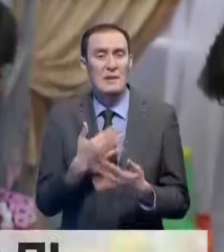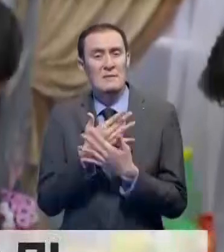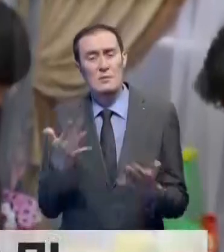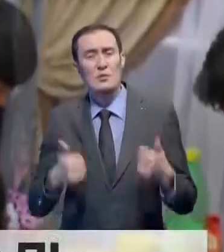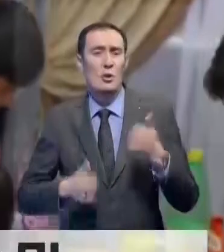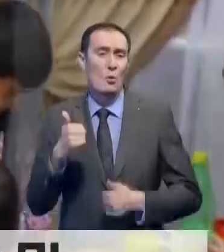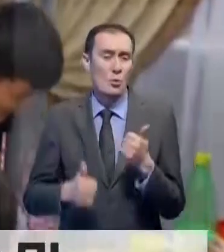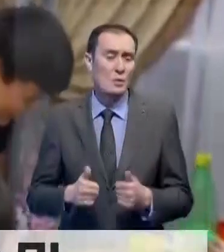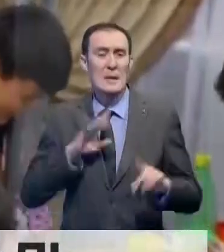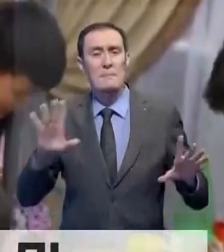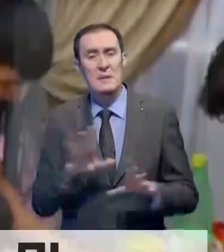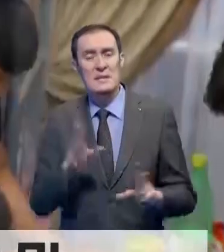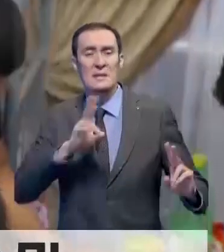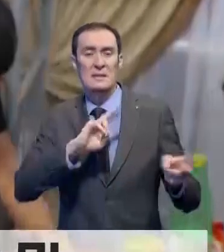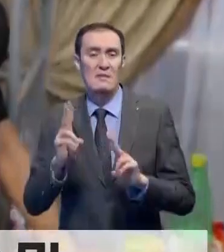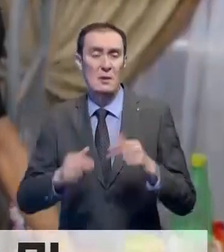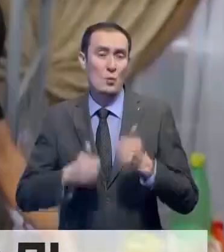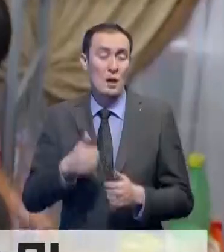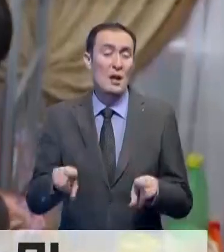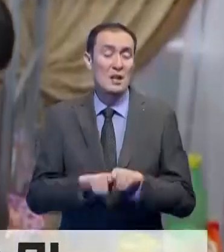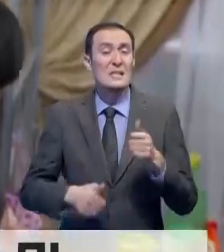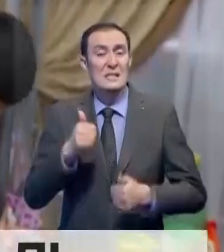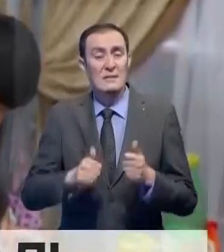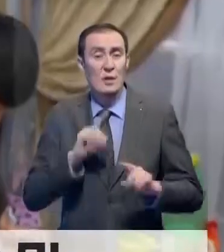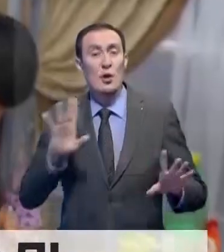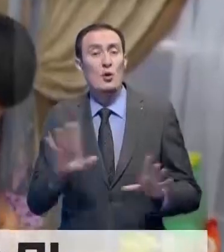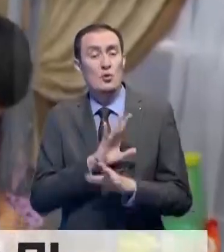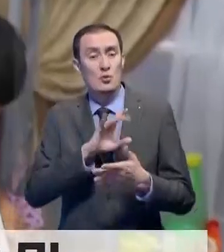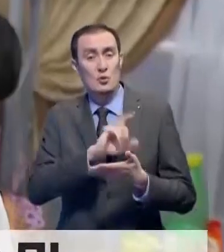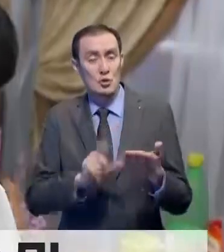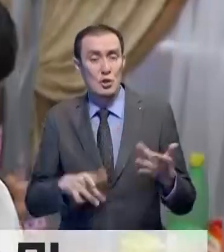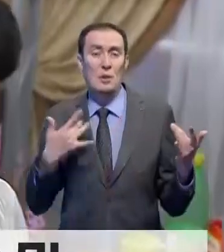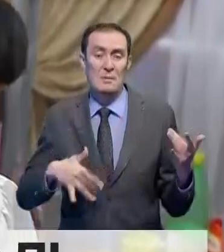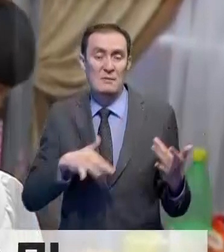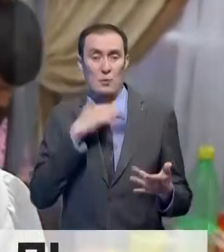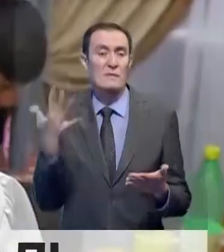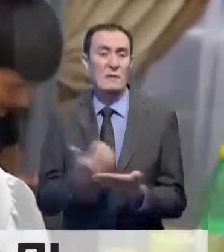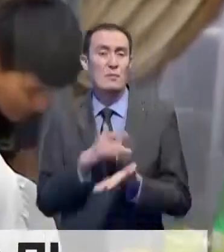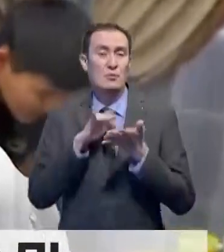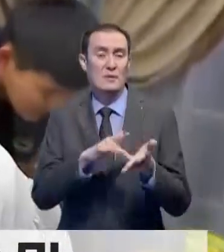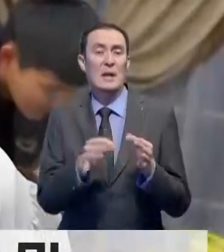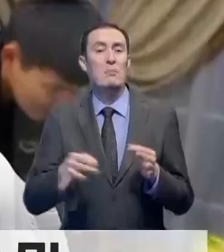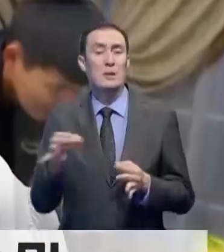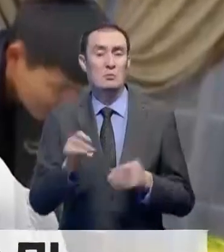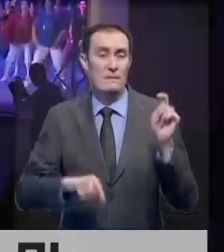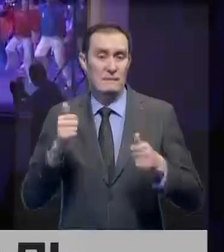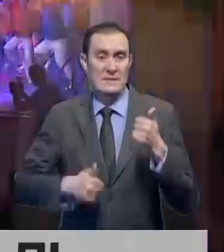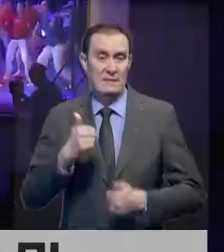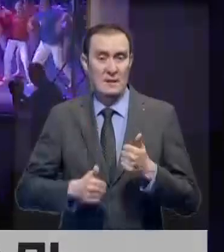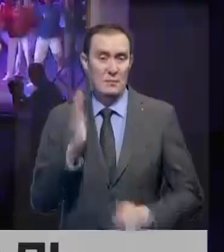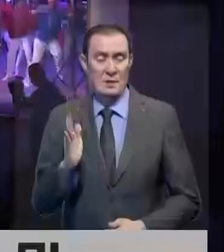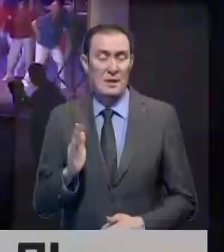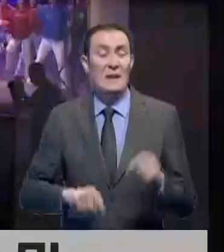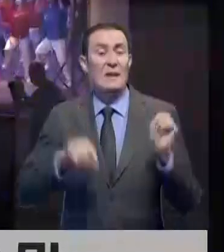Всевозможные конкурсы, песенные и танцевальные. А также состязания кюще и гамбристов. Многие из них завоевали путевки на областной фестиваль.